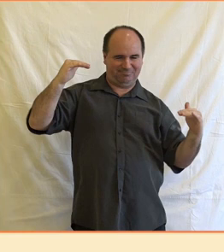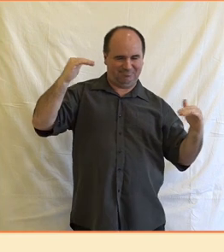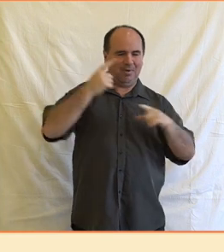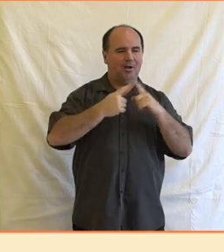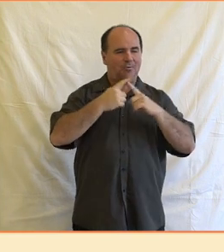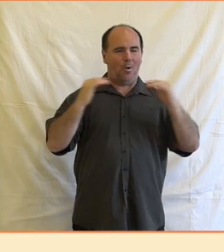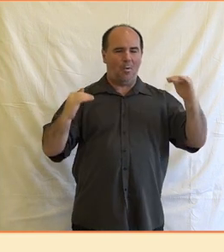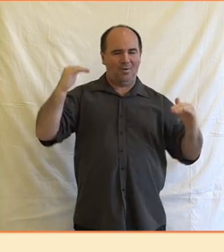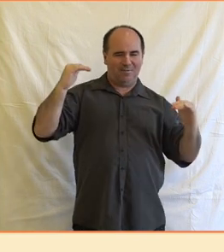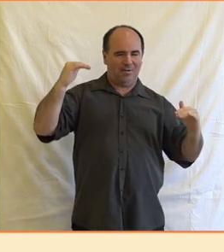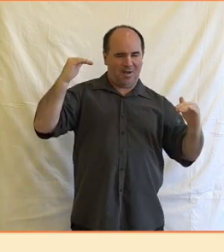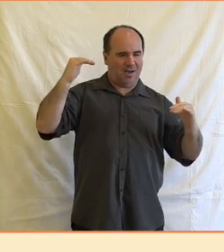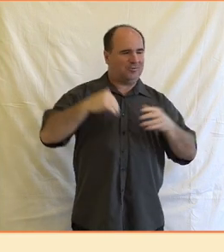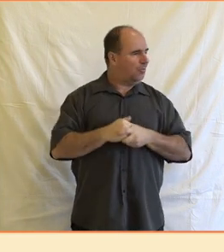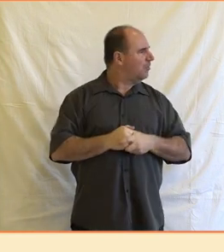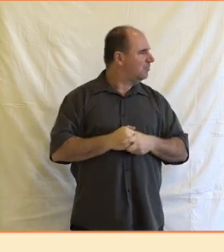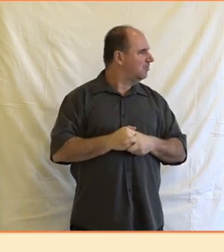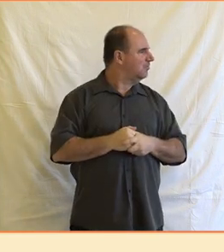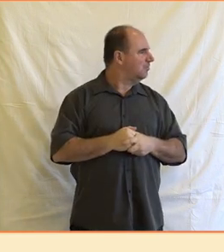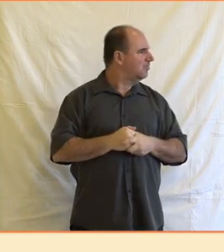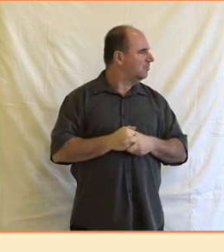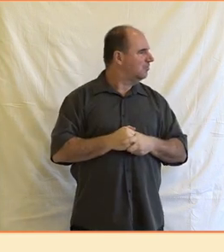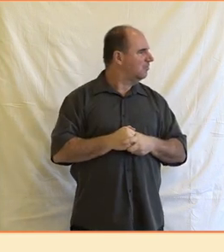na populaci jako celek v České republice,